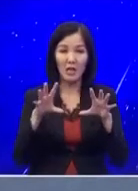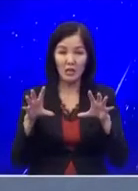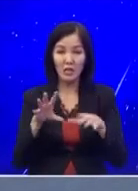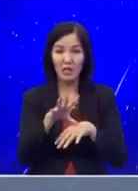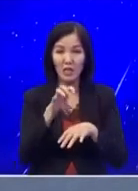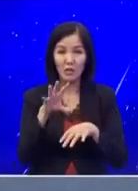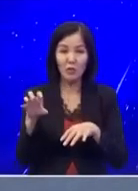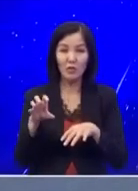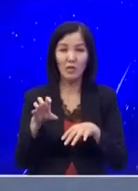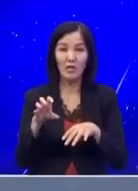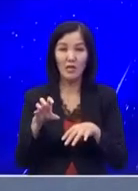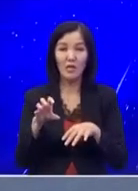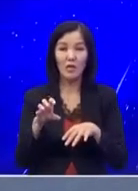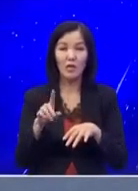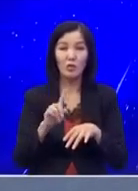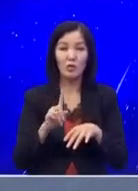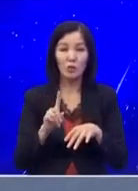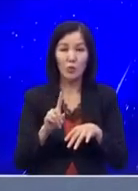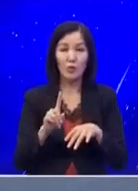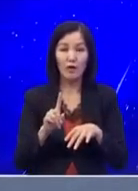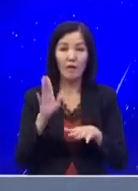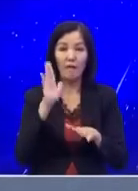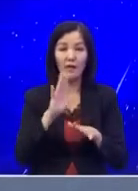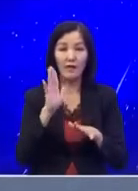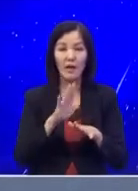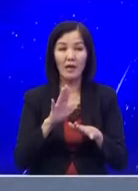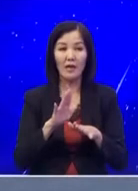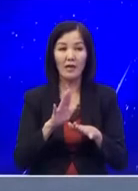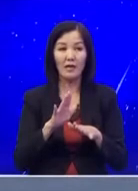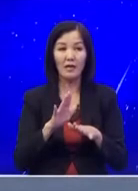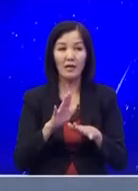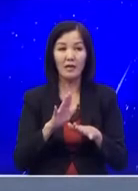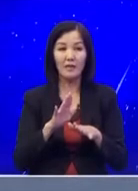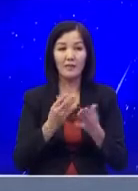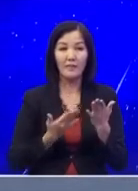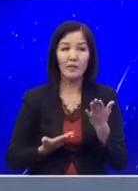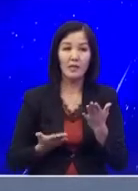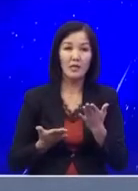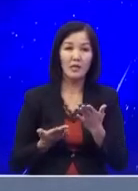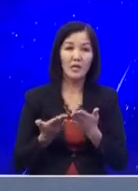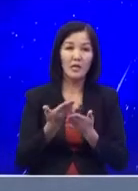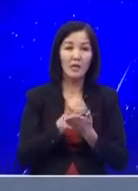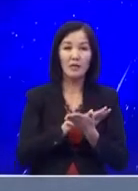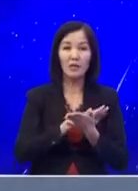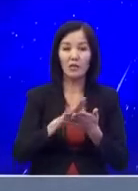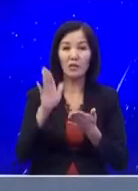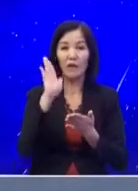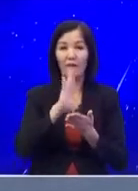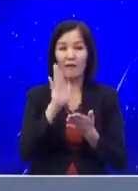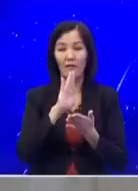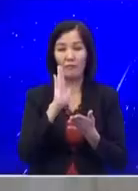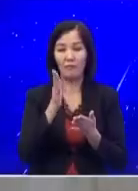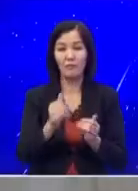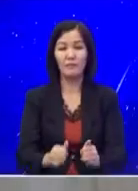на иловые площадки для того, чтобы вода отслаивалась от осадка и дренажировала уже чистая вода в дренажную